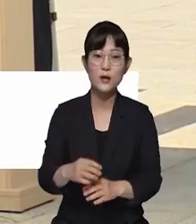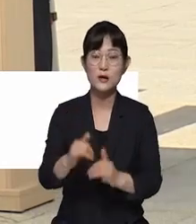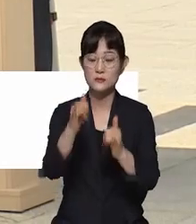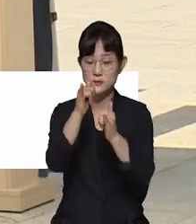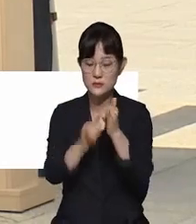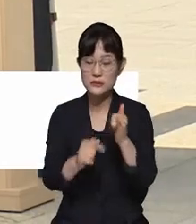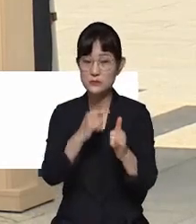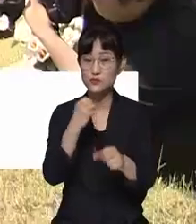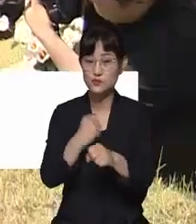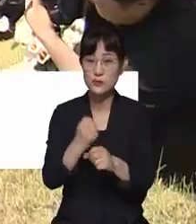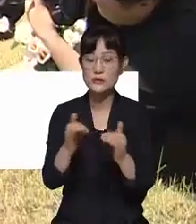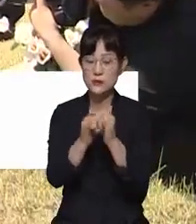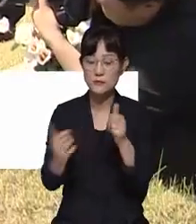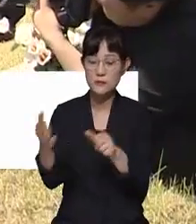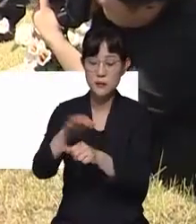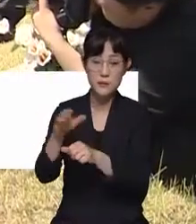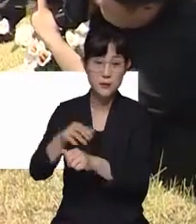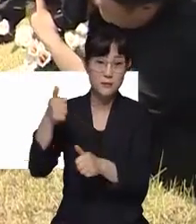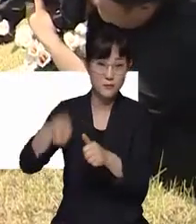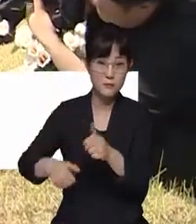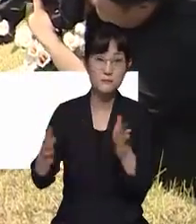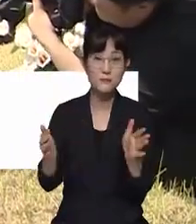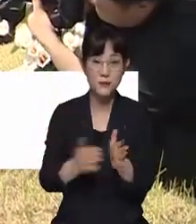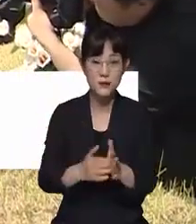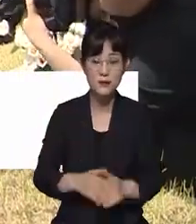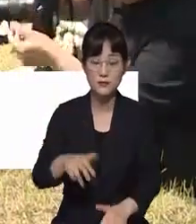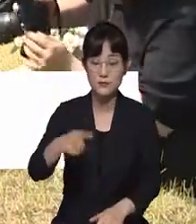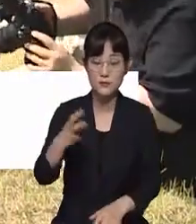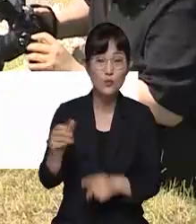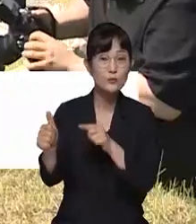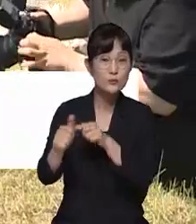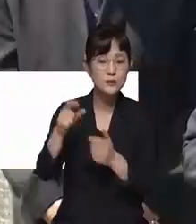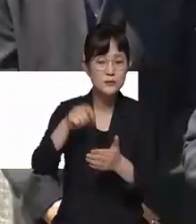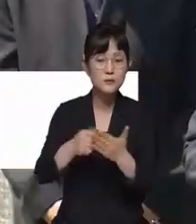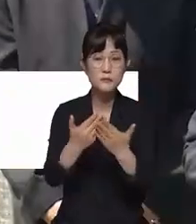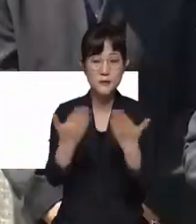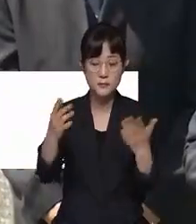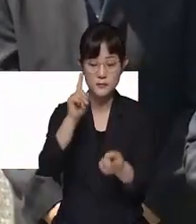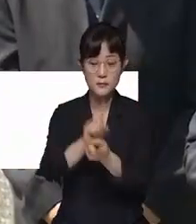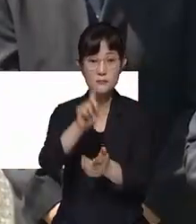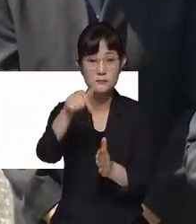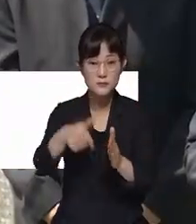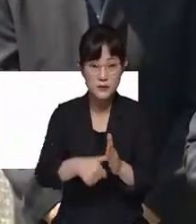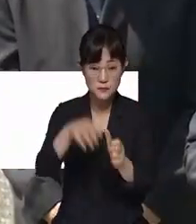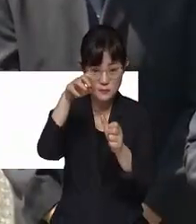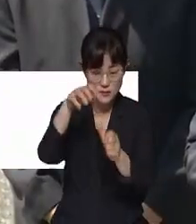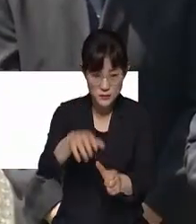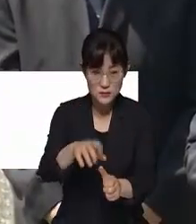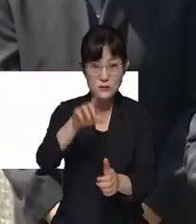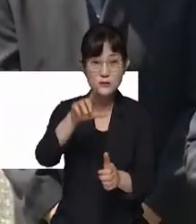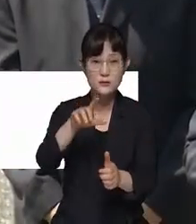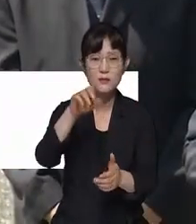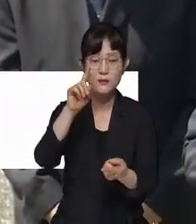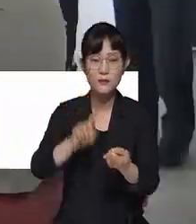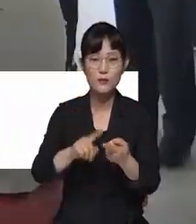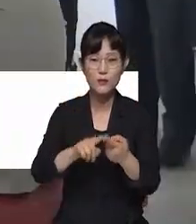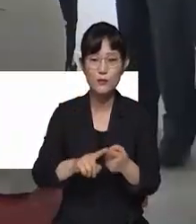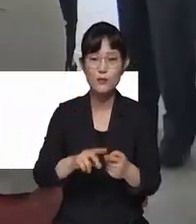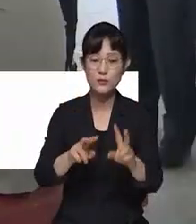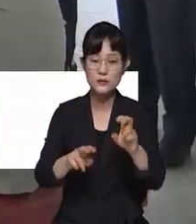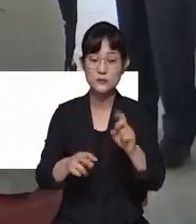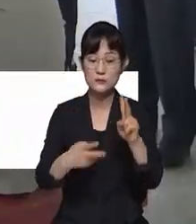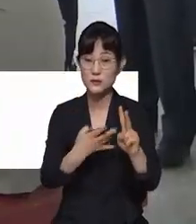민주열사 묘역을 차례로 들러 참배했습니다. 송 대표는 기자들과 만난 자리에서 구속상태로 치른 지난 22대